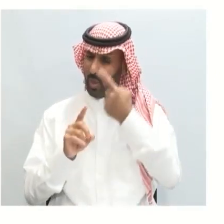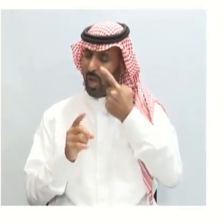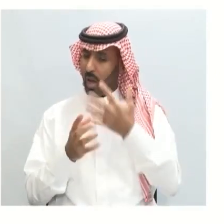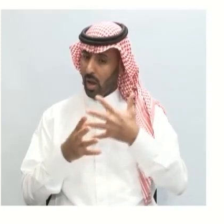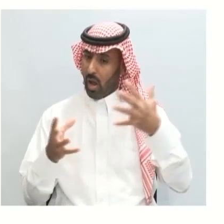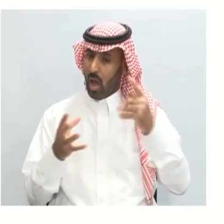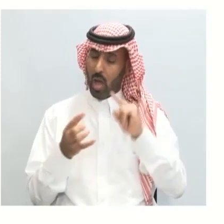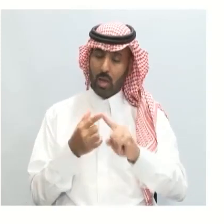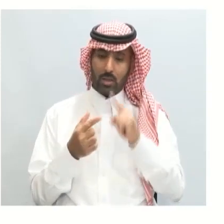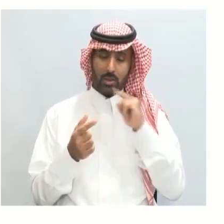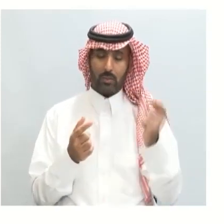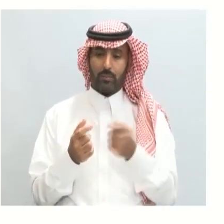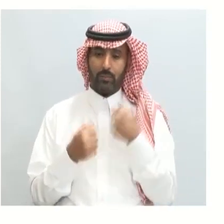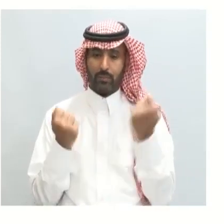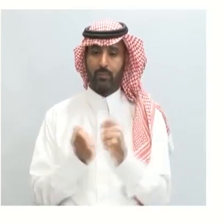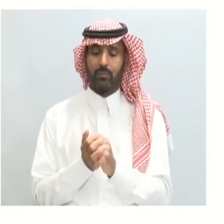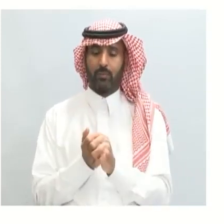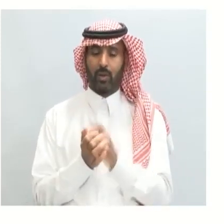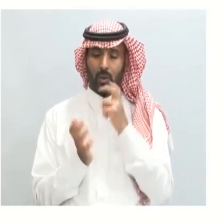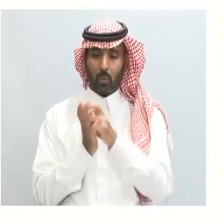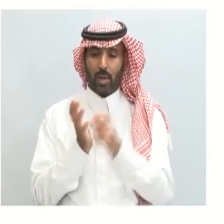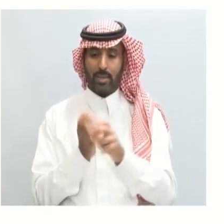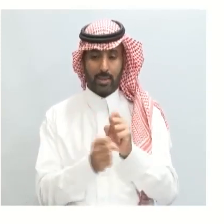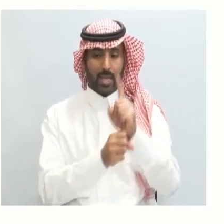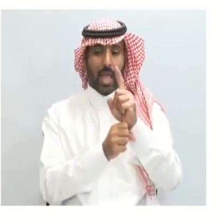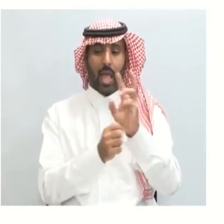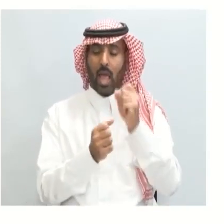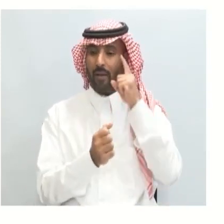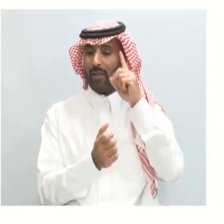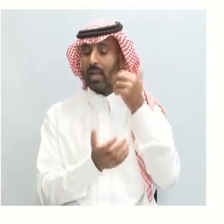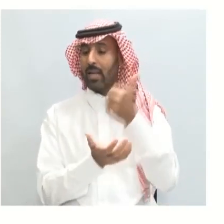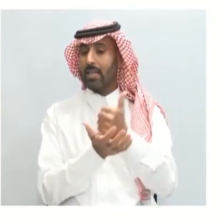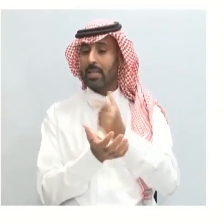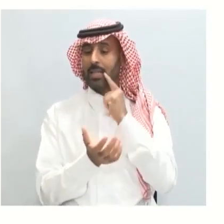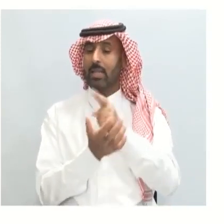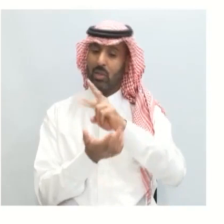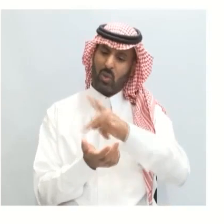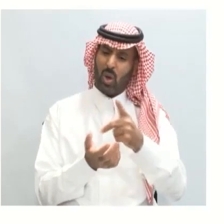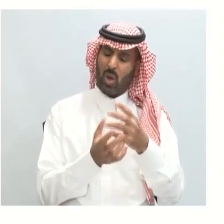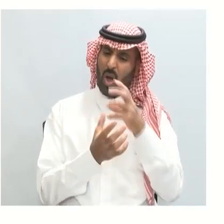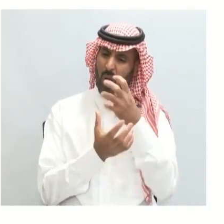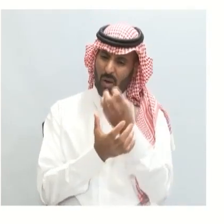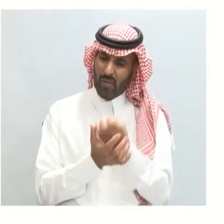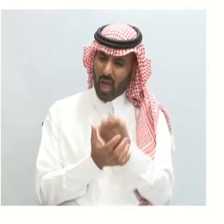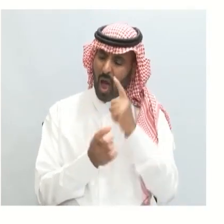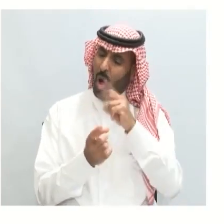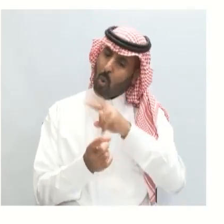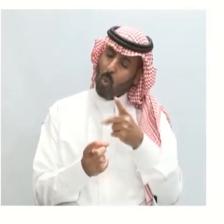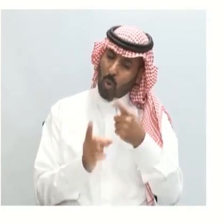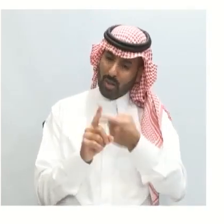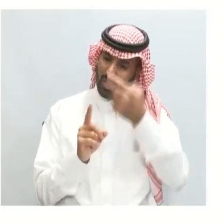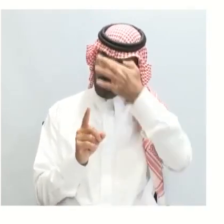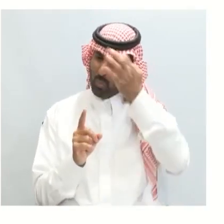ومسائل تدريبيه قوانين الغازات الفكره الرئيسه فيه ان تغير الضغط او درجه الحراره او